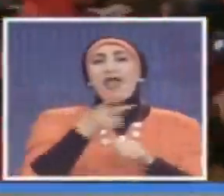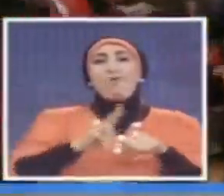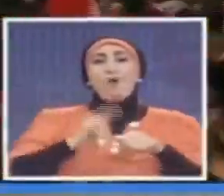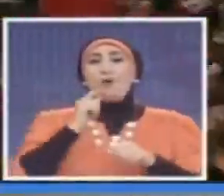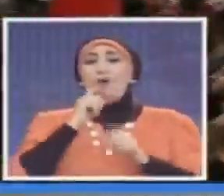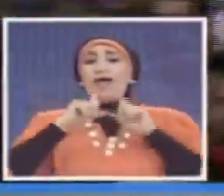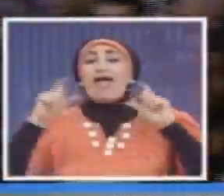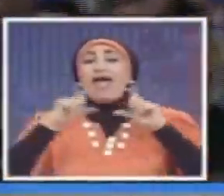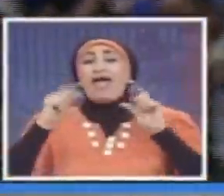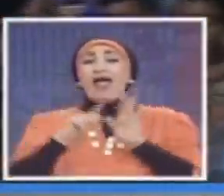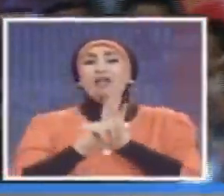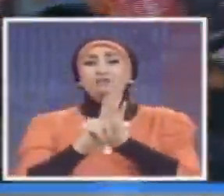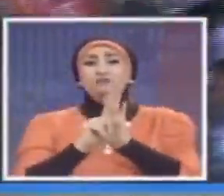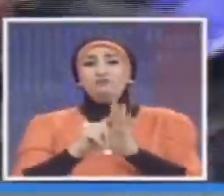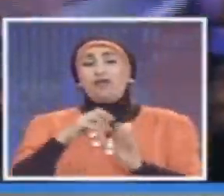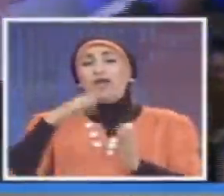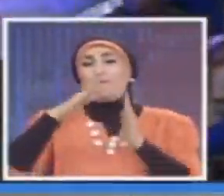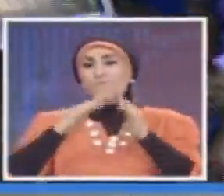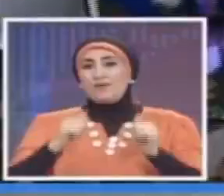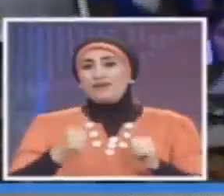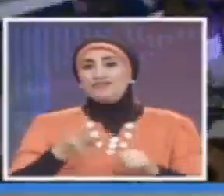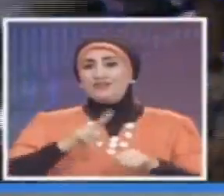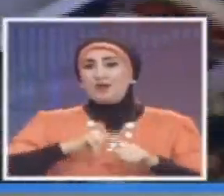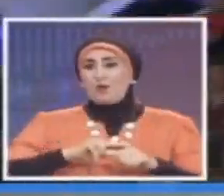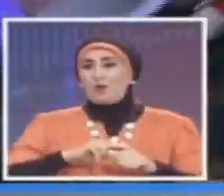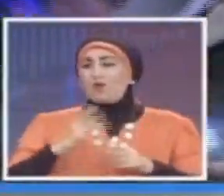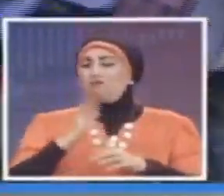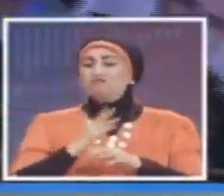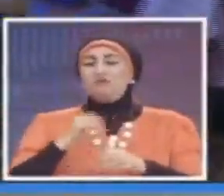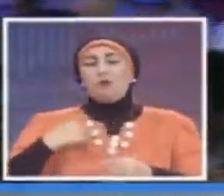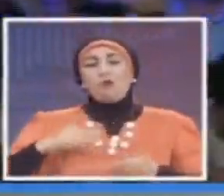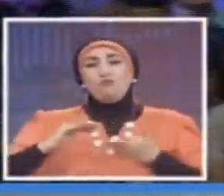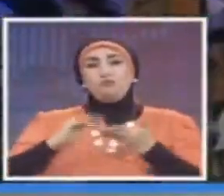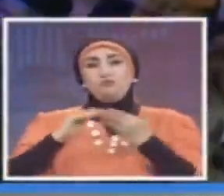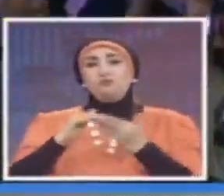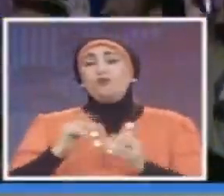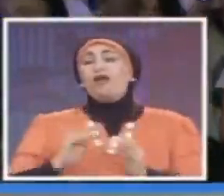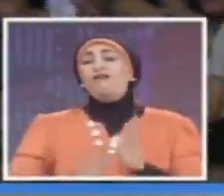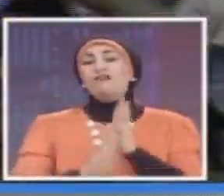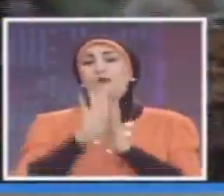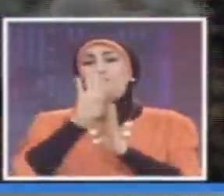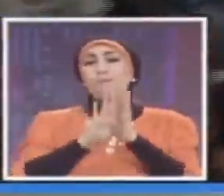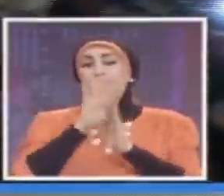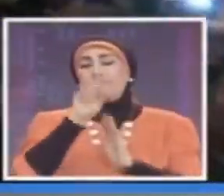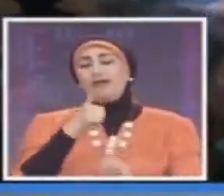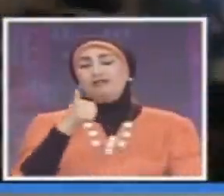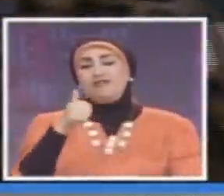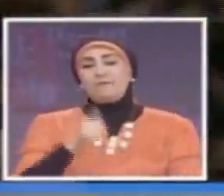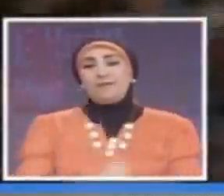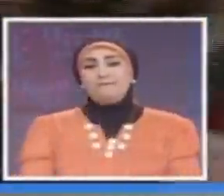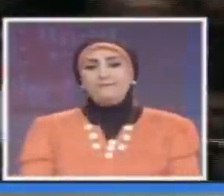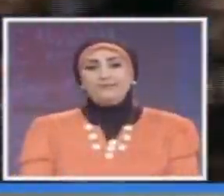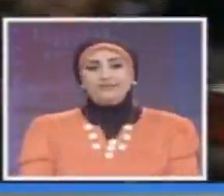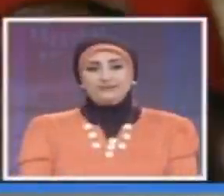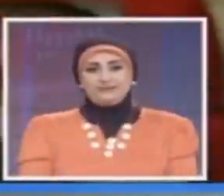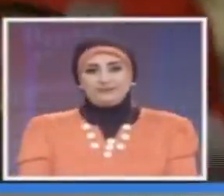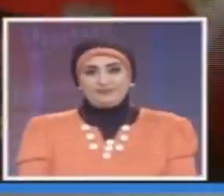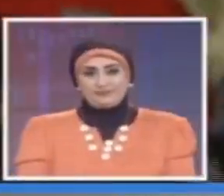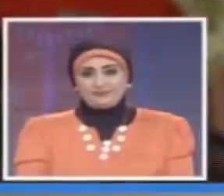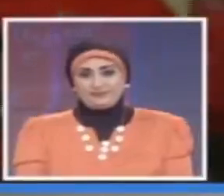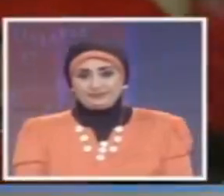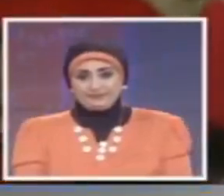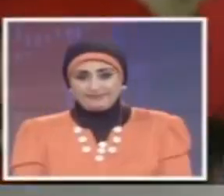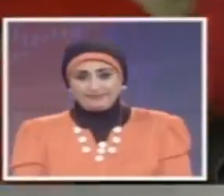الذين رفعوا أعلام مصر ورددوا هتافات مؤيدة للدولة وجهودها لتحقيق التنمية.